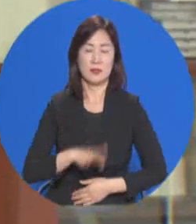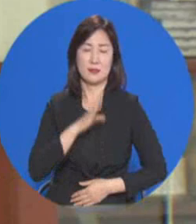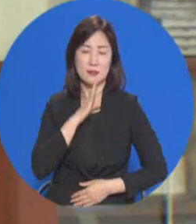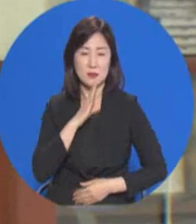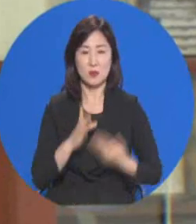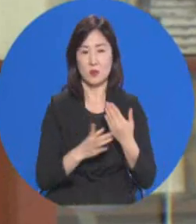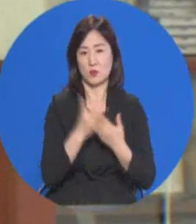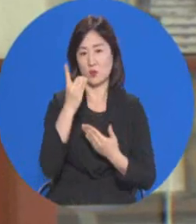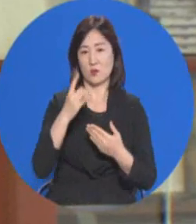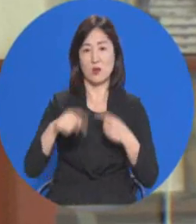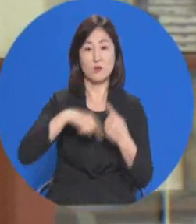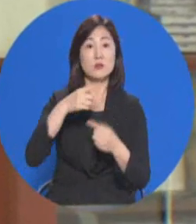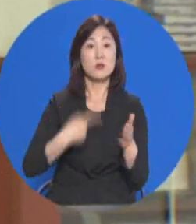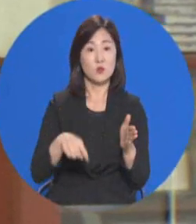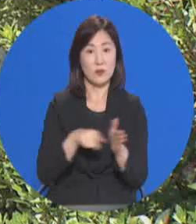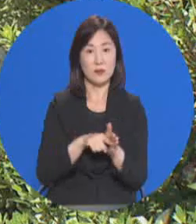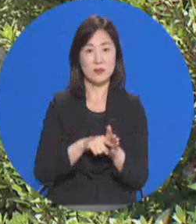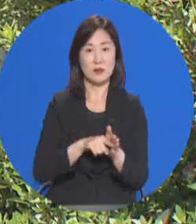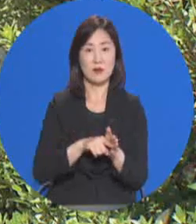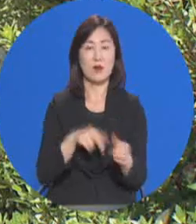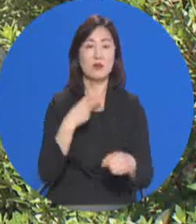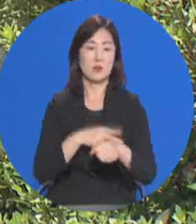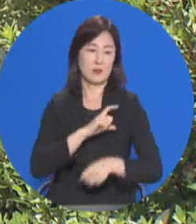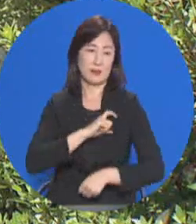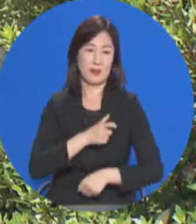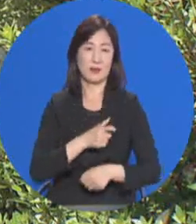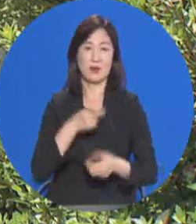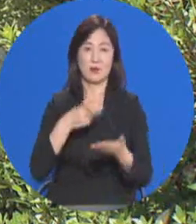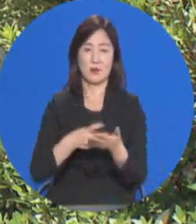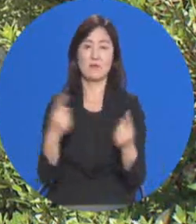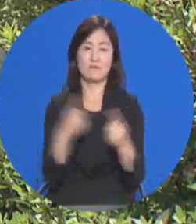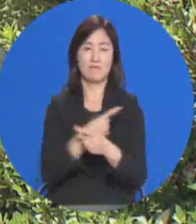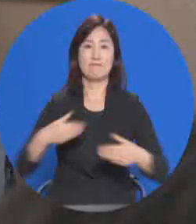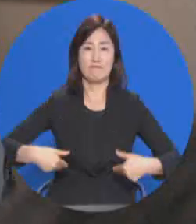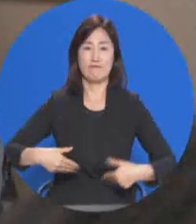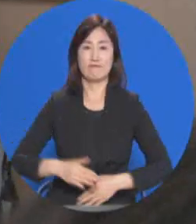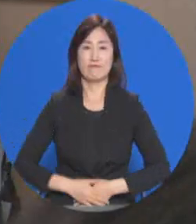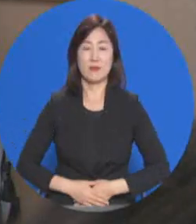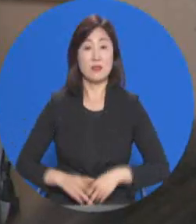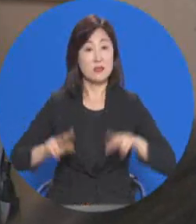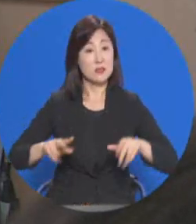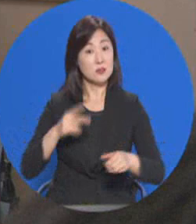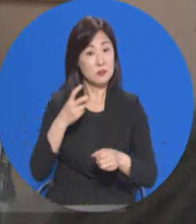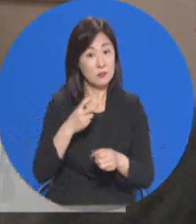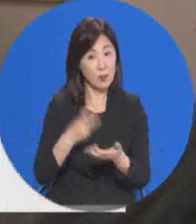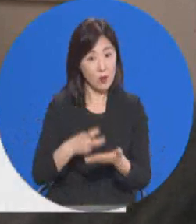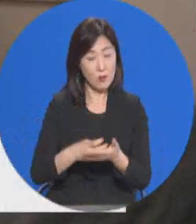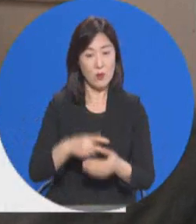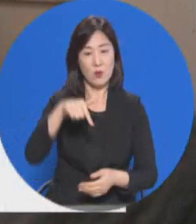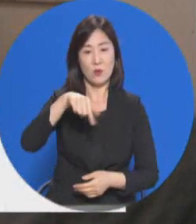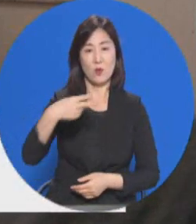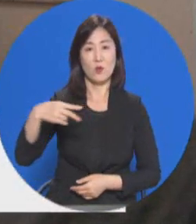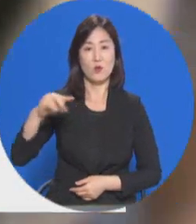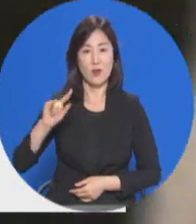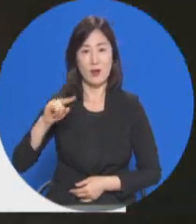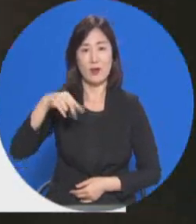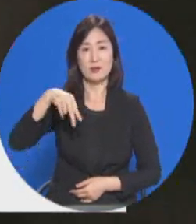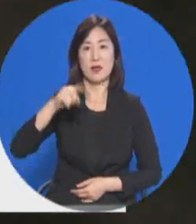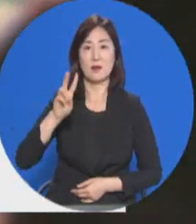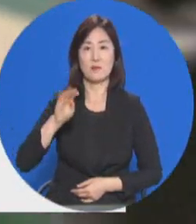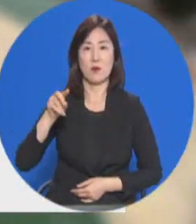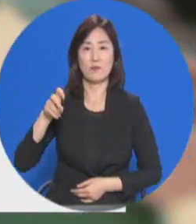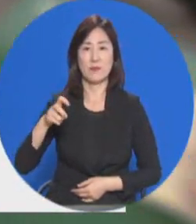통합학교가 운영되려면 교원 자격증 제도가 개정돼야 한다는 겁니다. 현행법대로라면 교대와 사범대가 나눠져